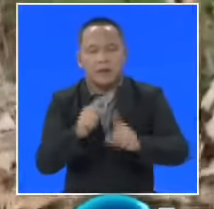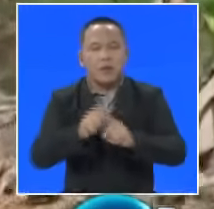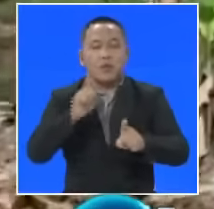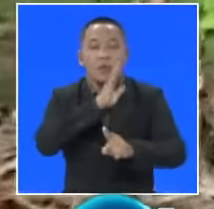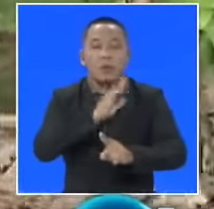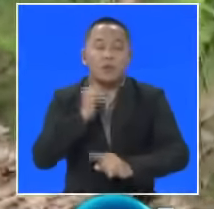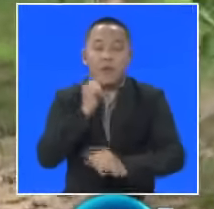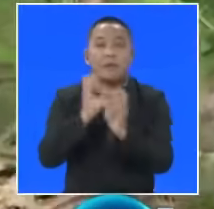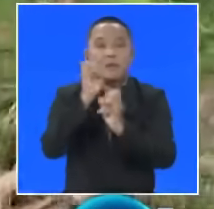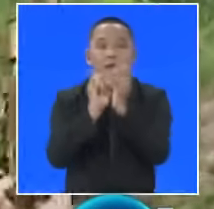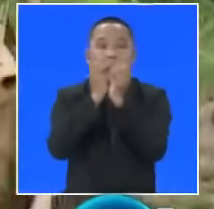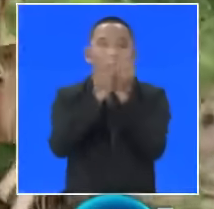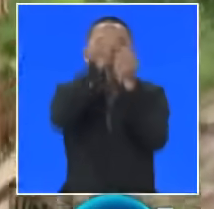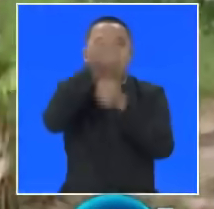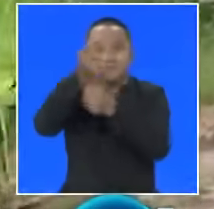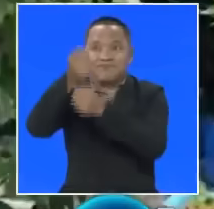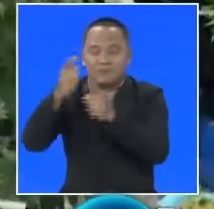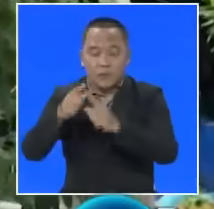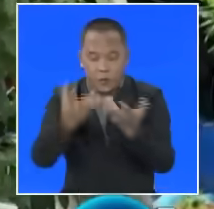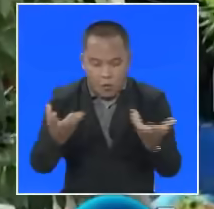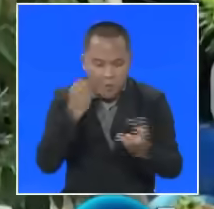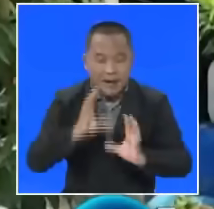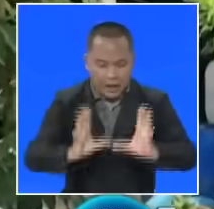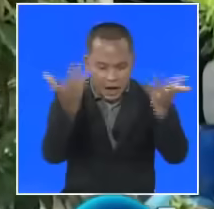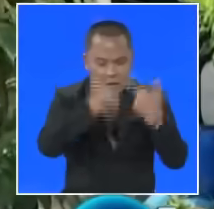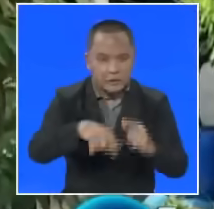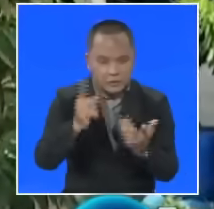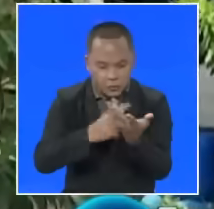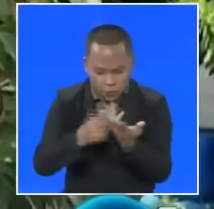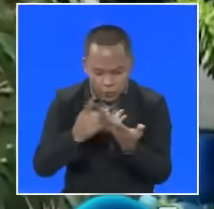าเข้าสวนอะทราบมาว่าของในบ้านมันหาย